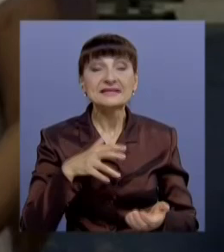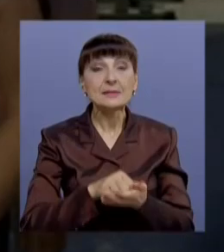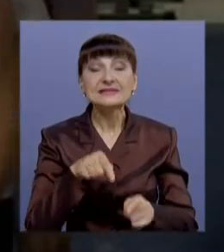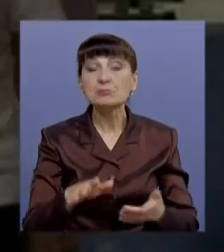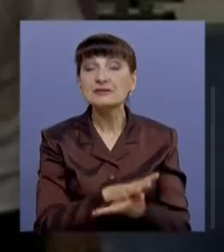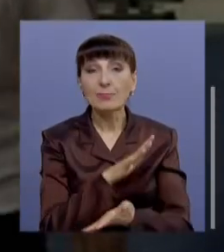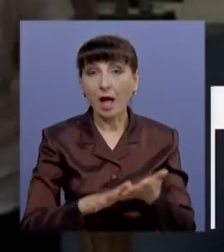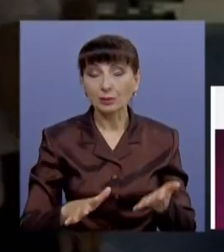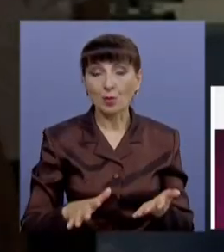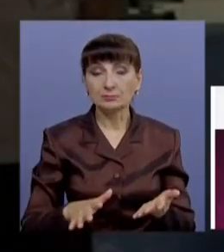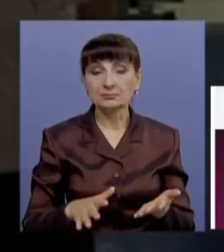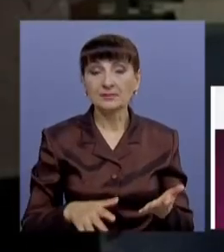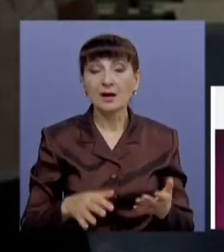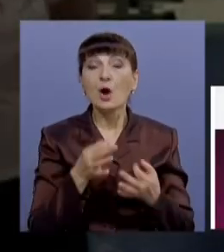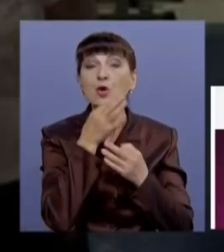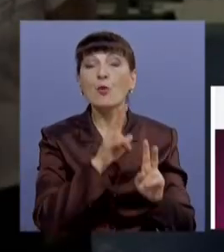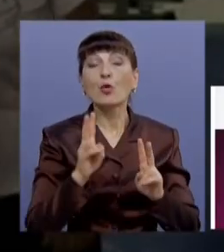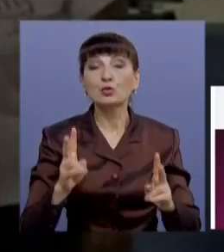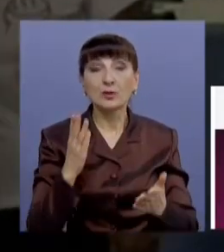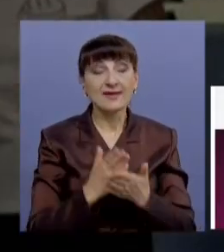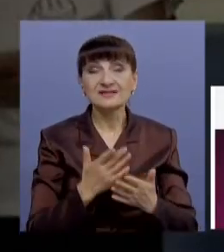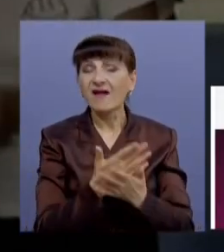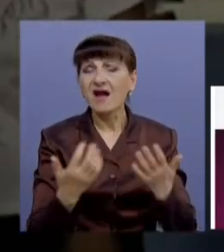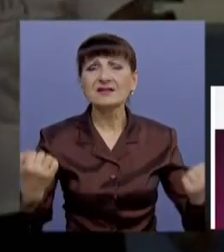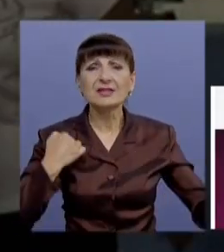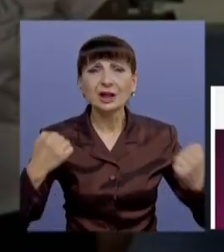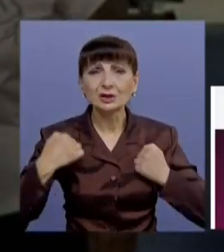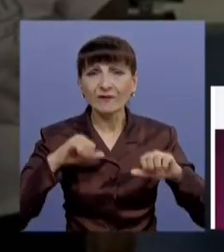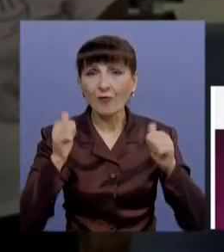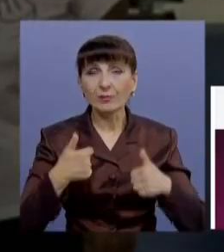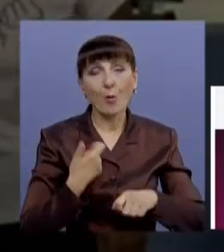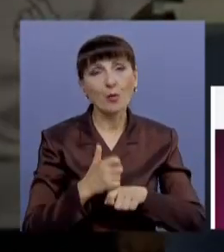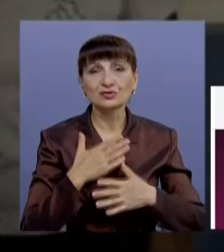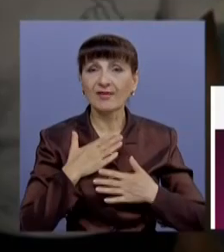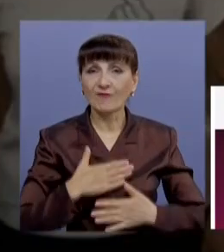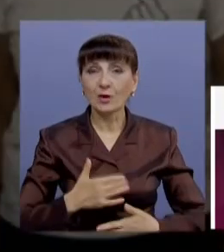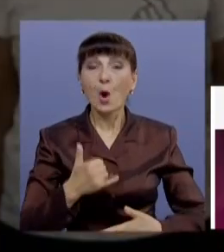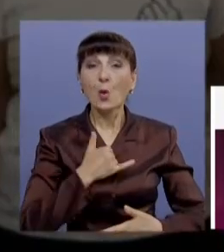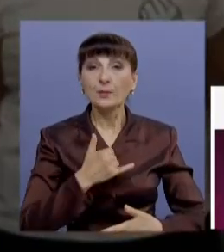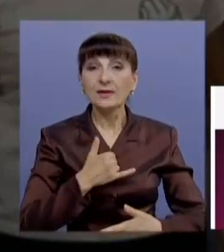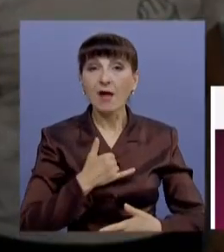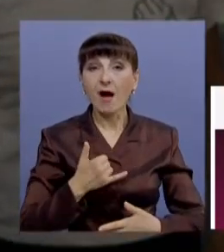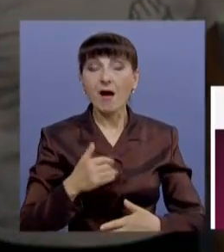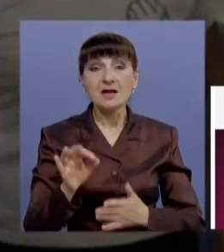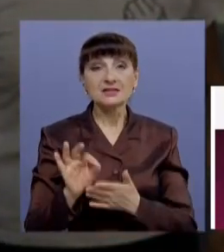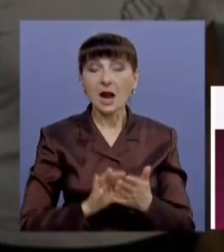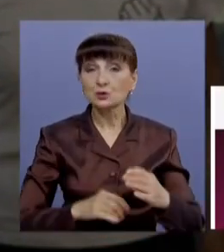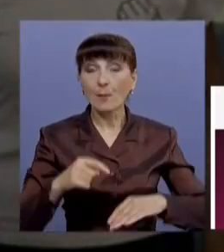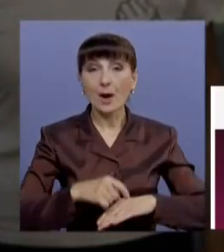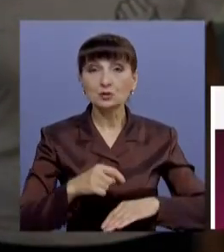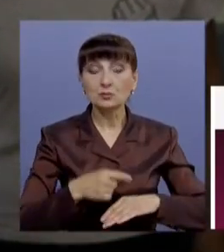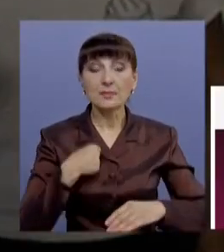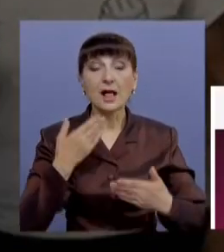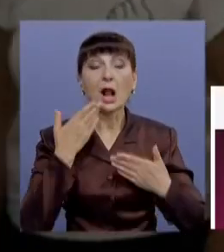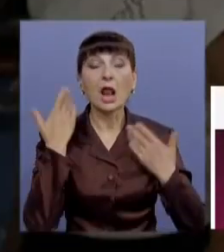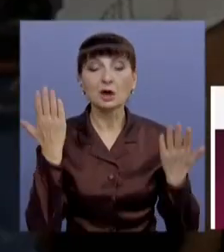бесплатно. Вот. Очень много тренажеров здесь. Я очень довольна этим. И у меня как-то сразу почувствовала, что мне